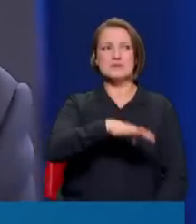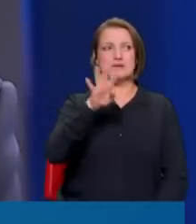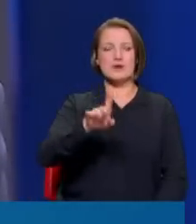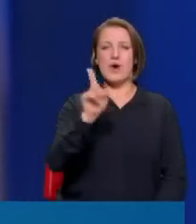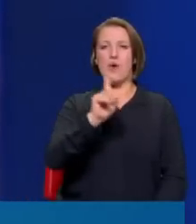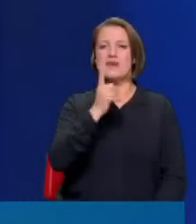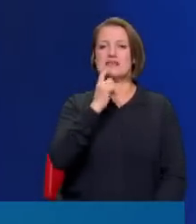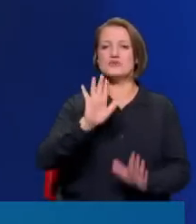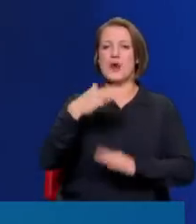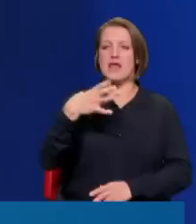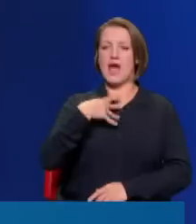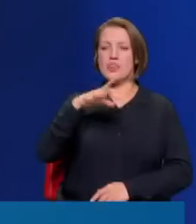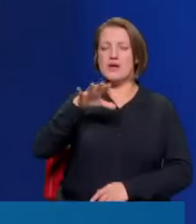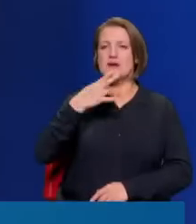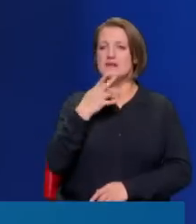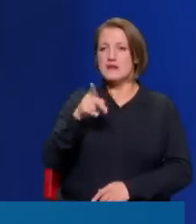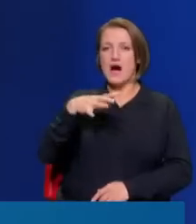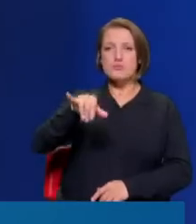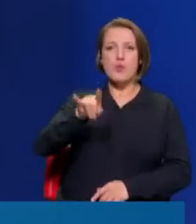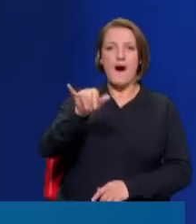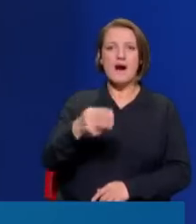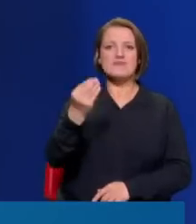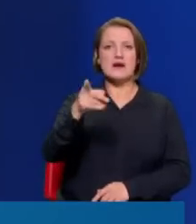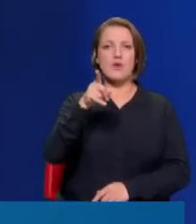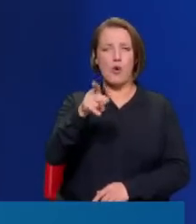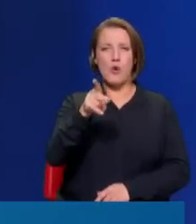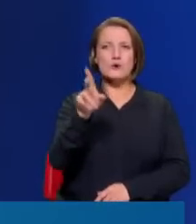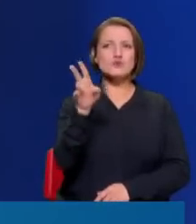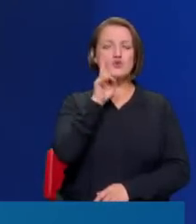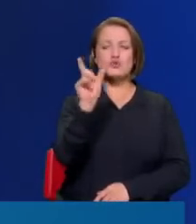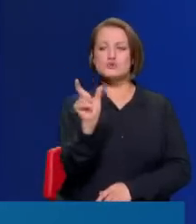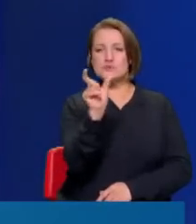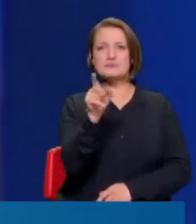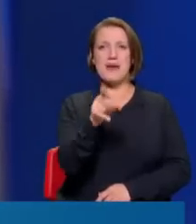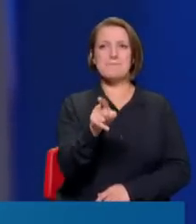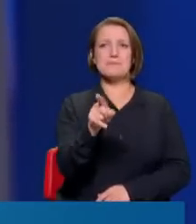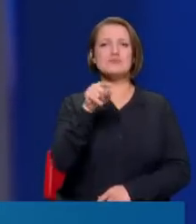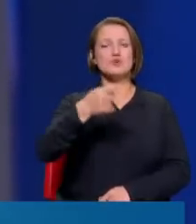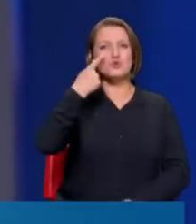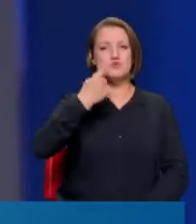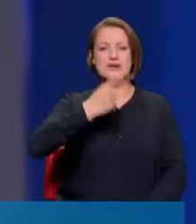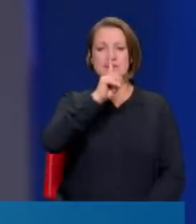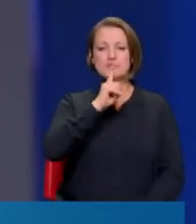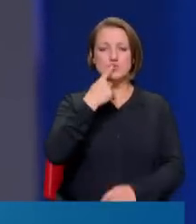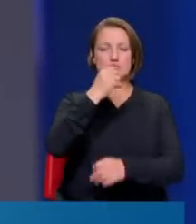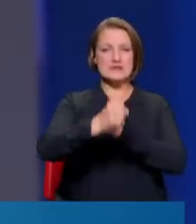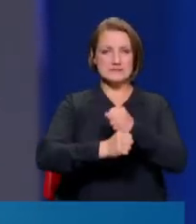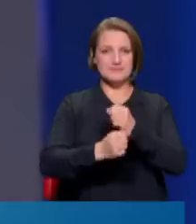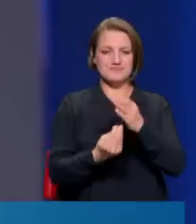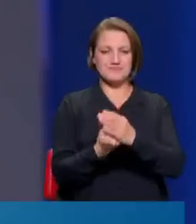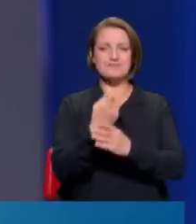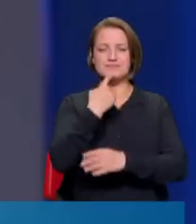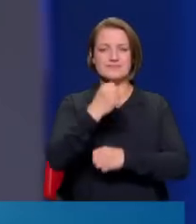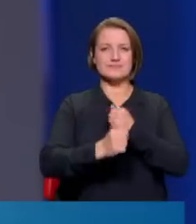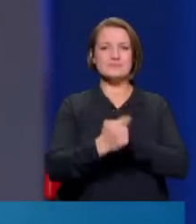kendi kadınına bu hakları verdi Onun için o ben son söz son cümle bu cumhuriyetin 100 kuruluş yıl dönümü